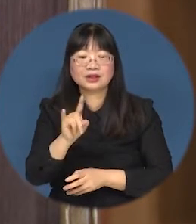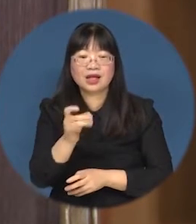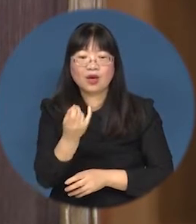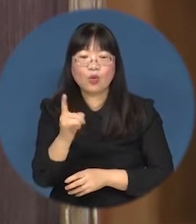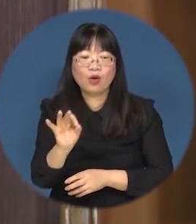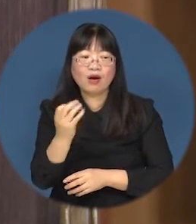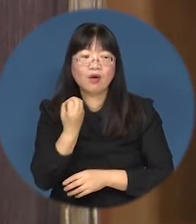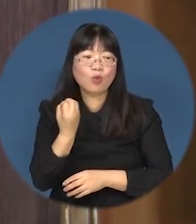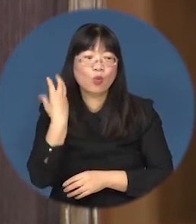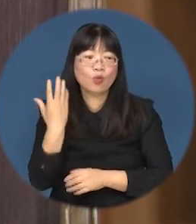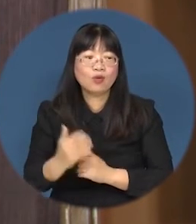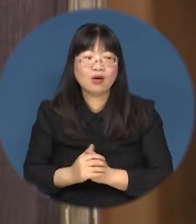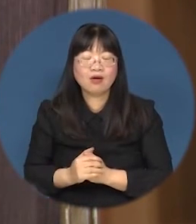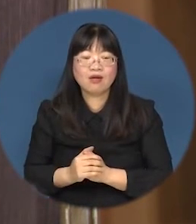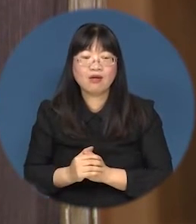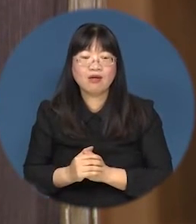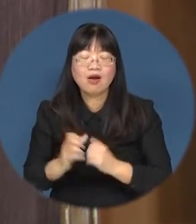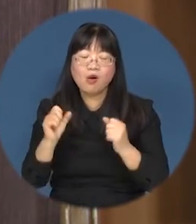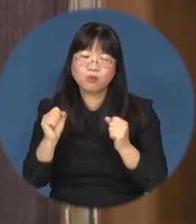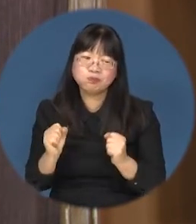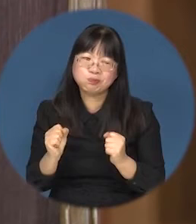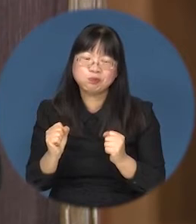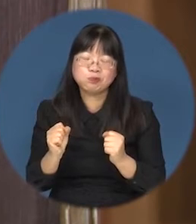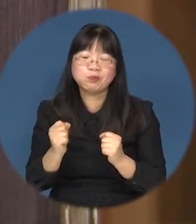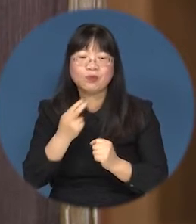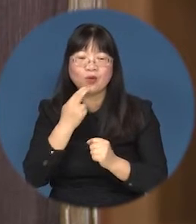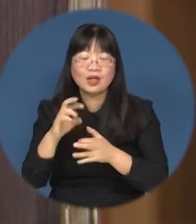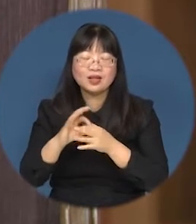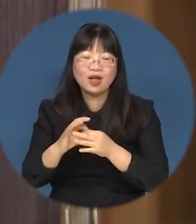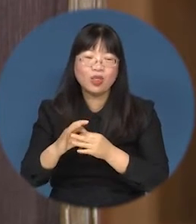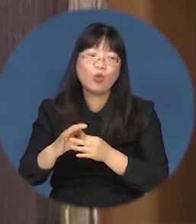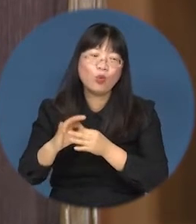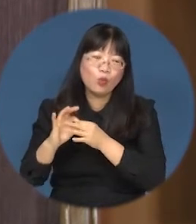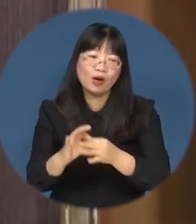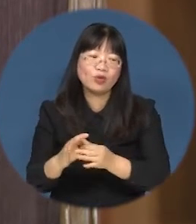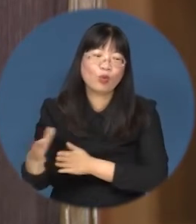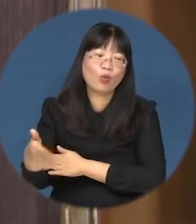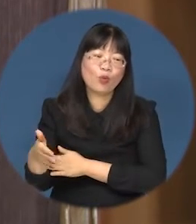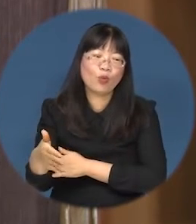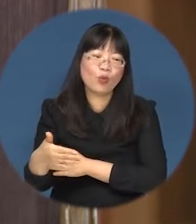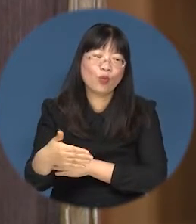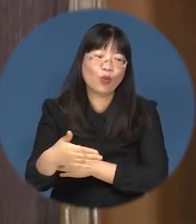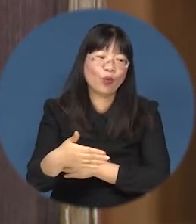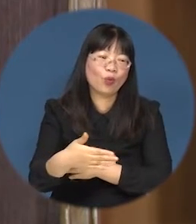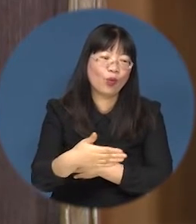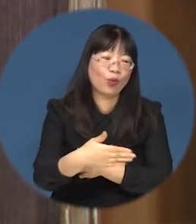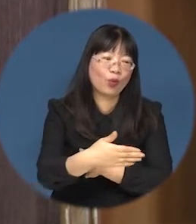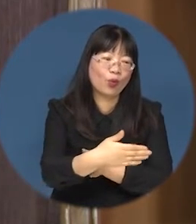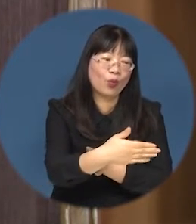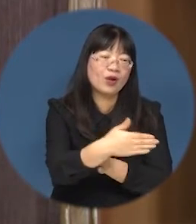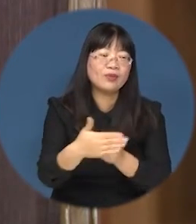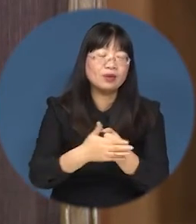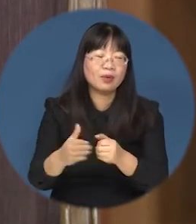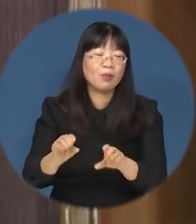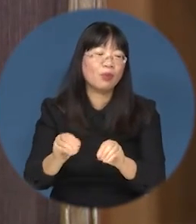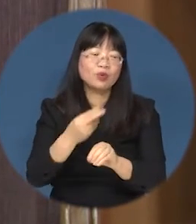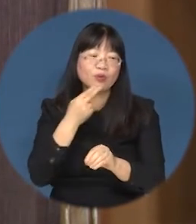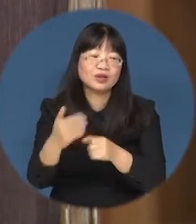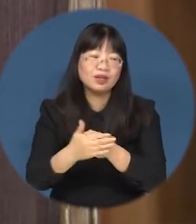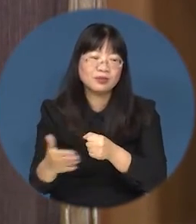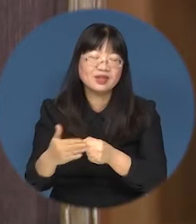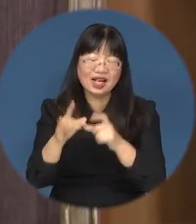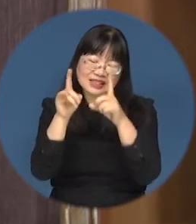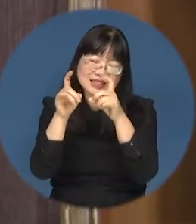대왕고래는 이렇게 머무르질 않고 계속 지나다니는 애들이기 때문에 잘 못 찍습니다. 계속 움직이는군요. 네. 그리고